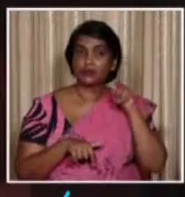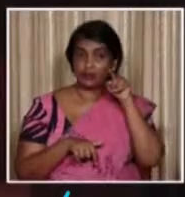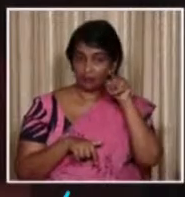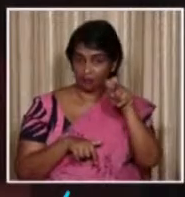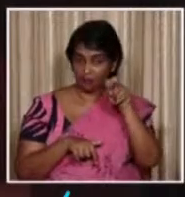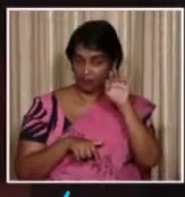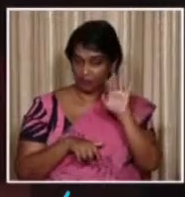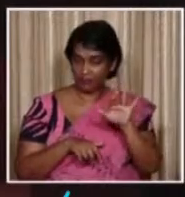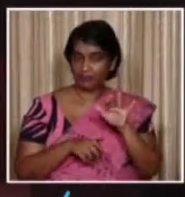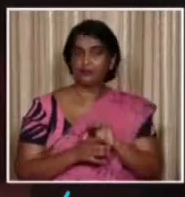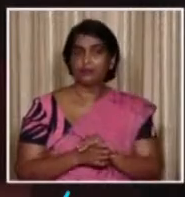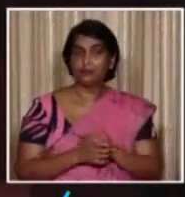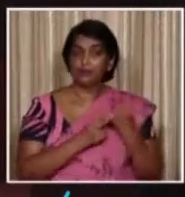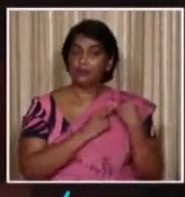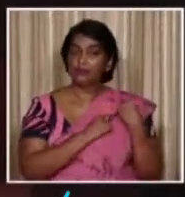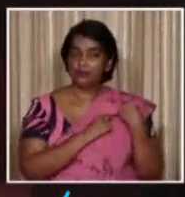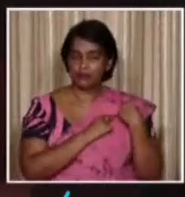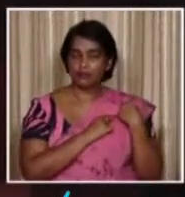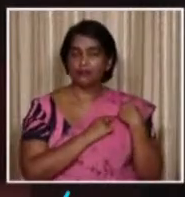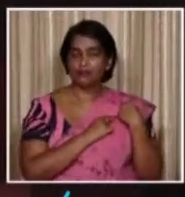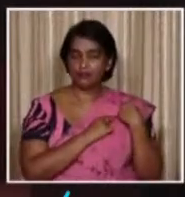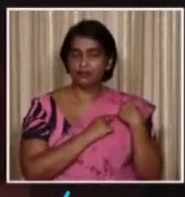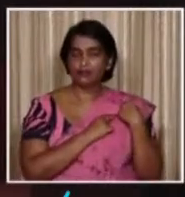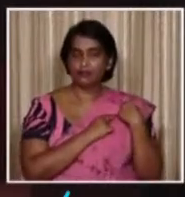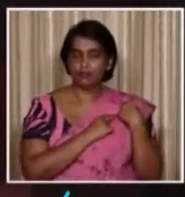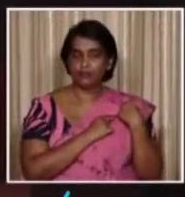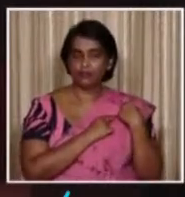ඔබතුමන්ලාට වගකීමක් තිබෙනවා.